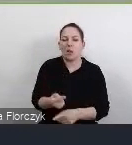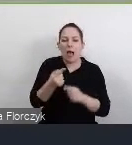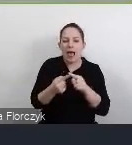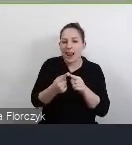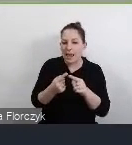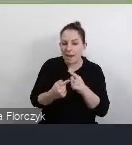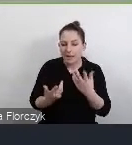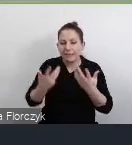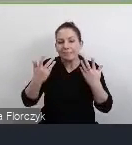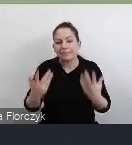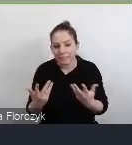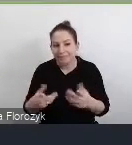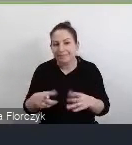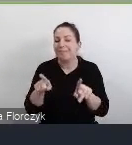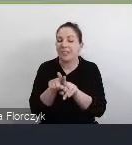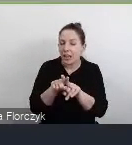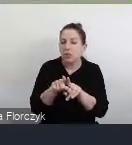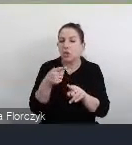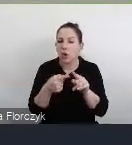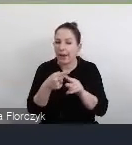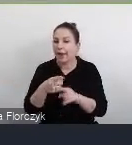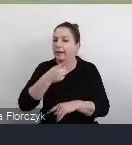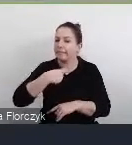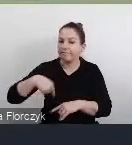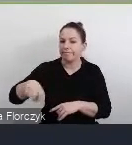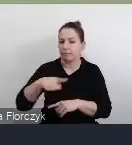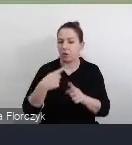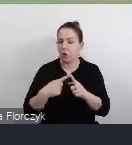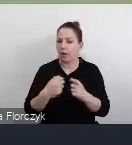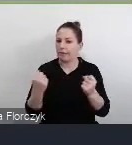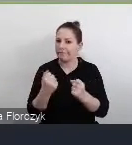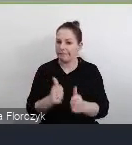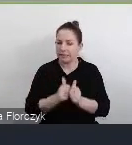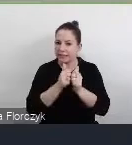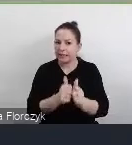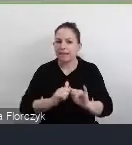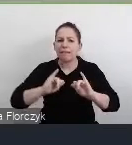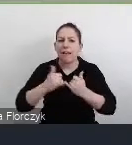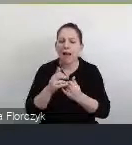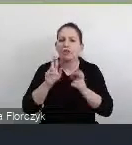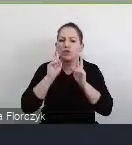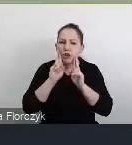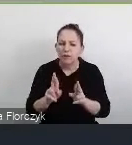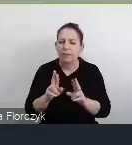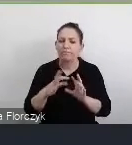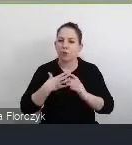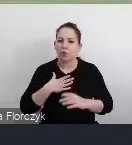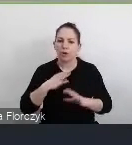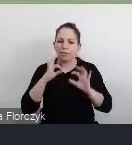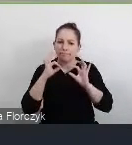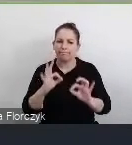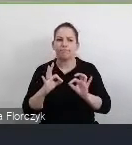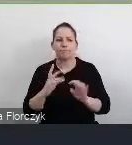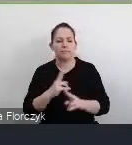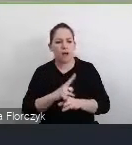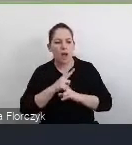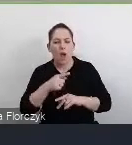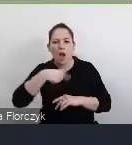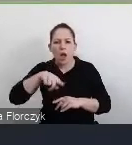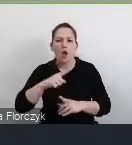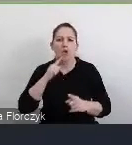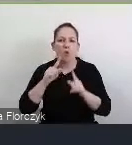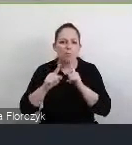W związku z tym to też stanowi dla nas wszystkich pewne wyzwanie, jak rzeczywiście obiektywnie rozmawiać